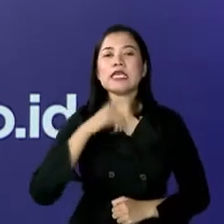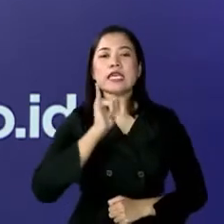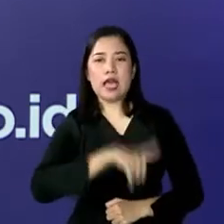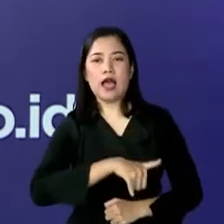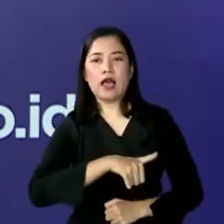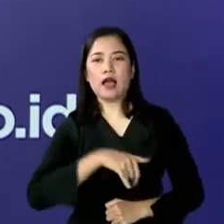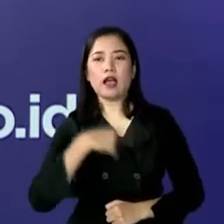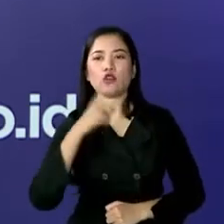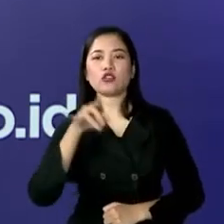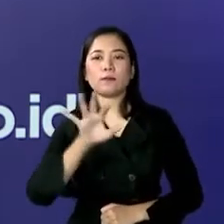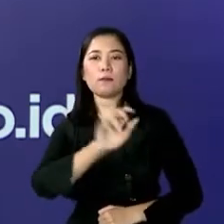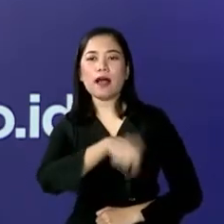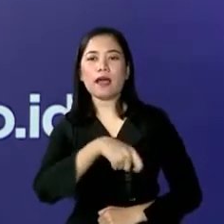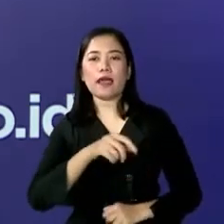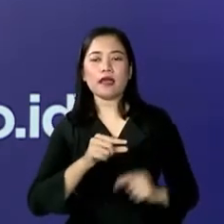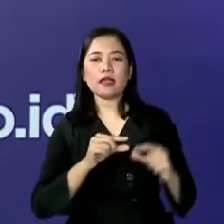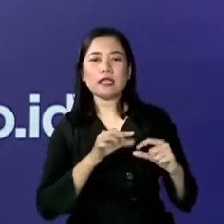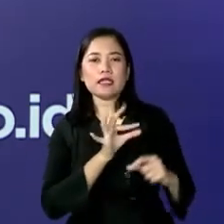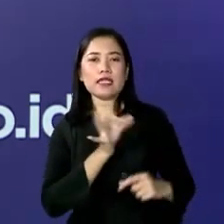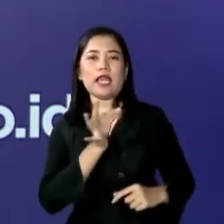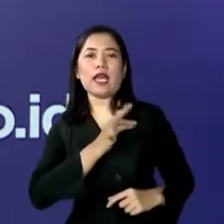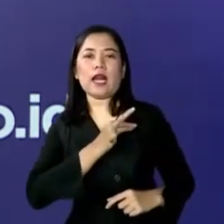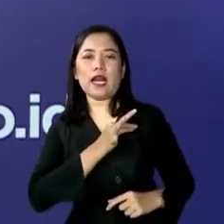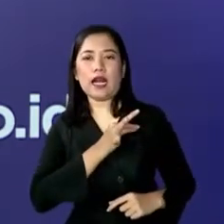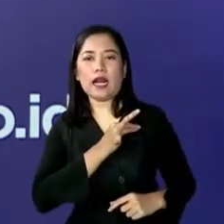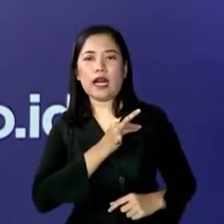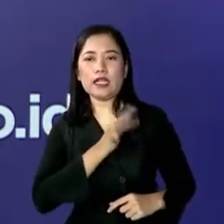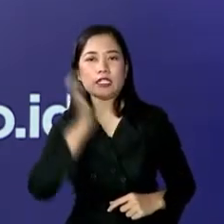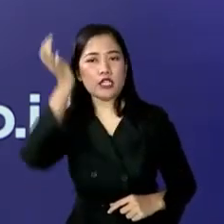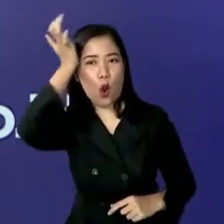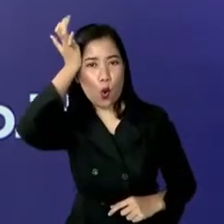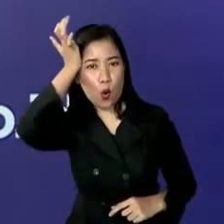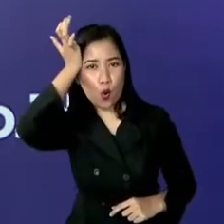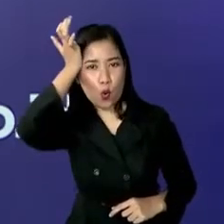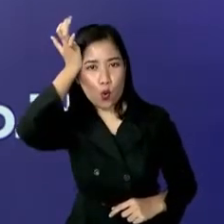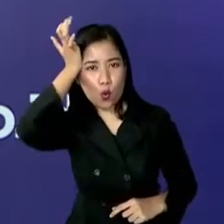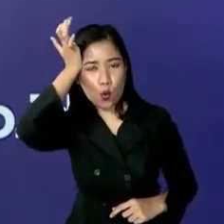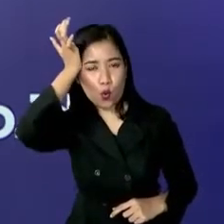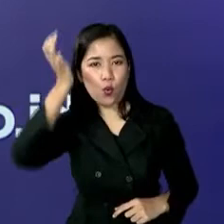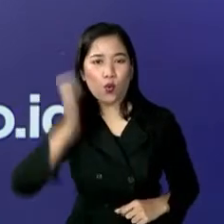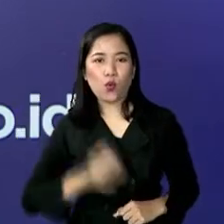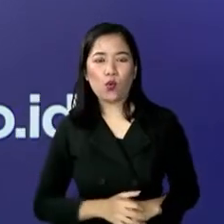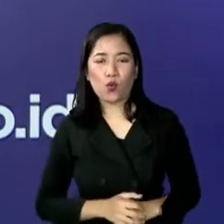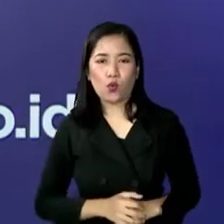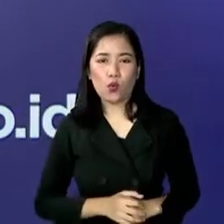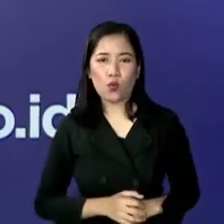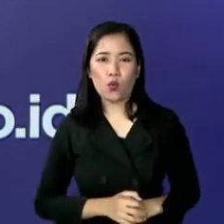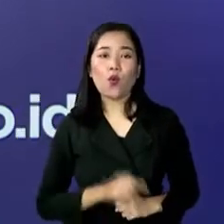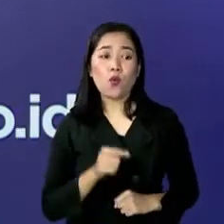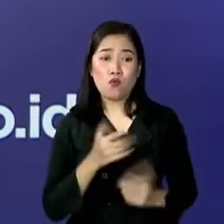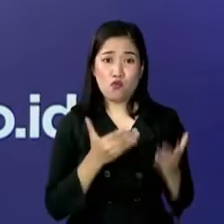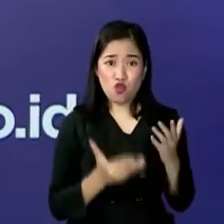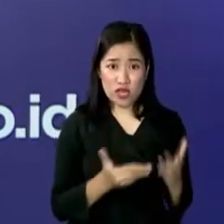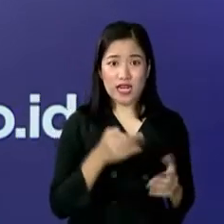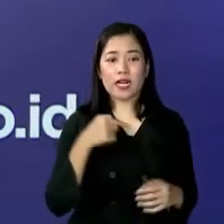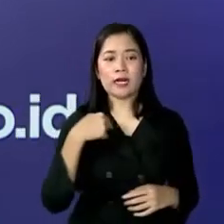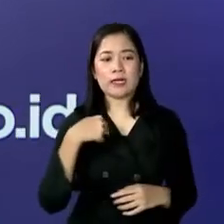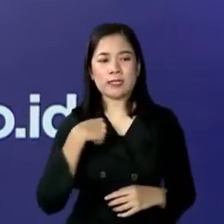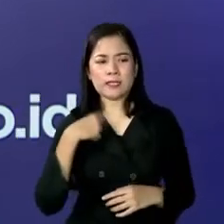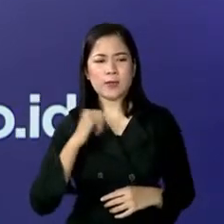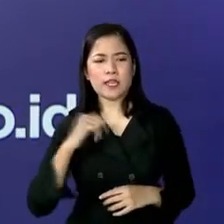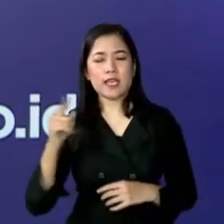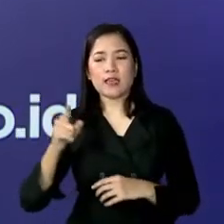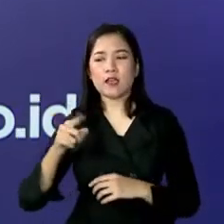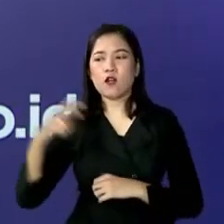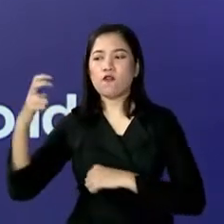tempelan hijau artinya menurut dia bahwa saya kemungkinan besar saya tidak membawa